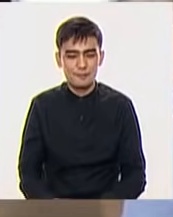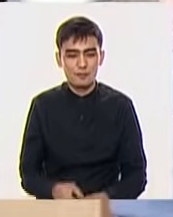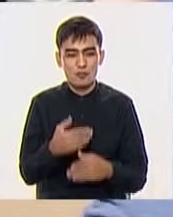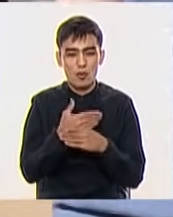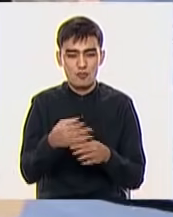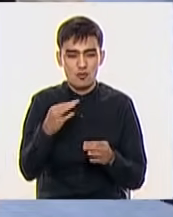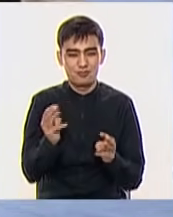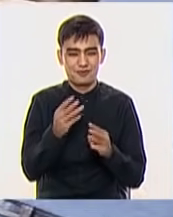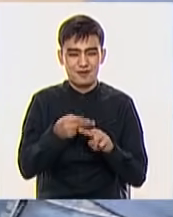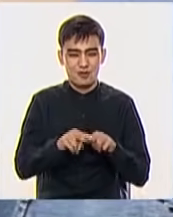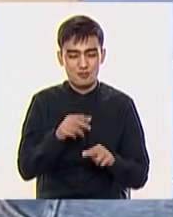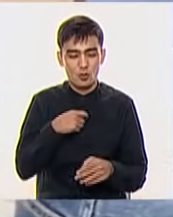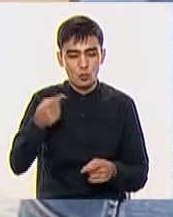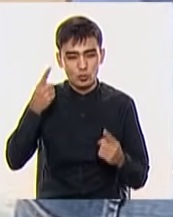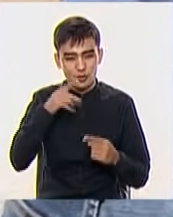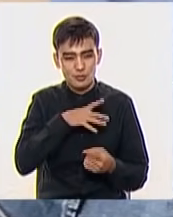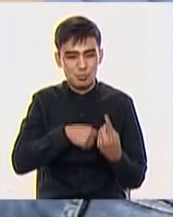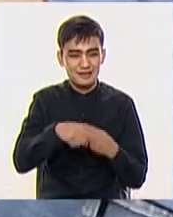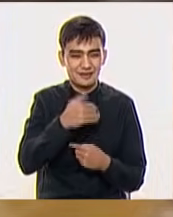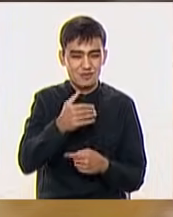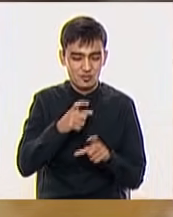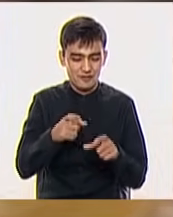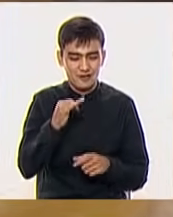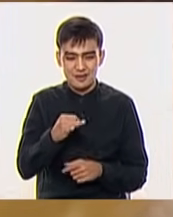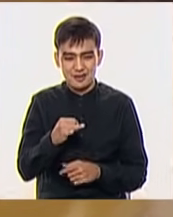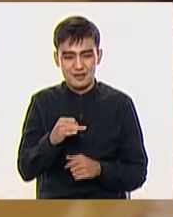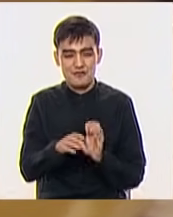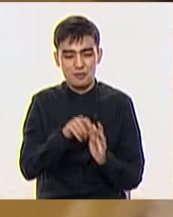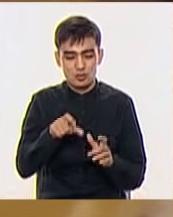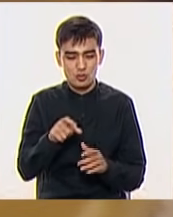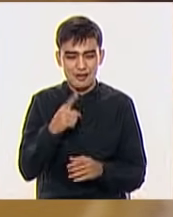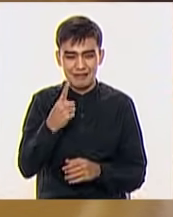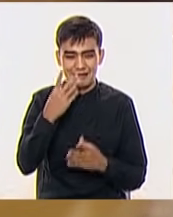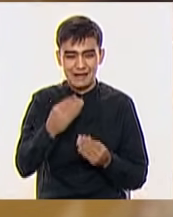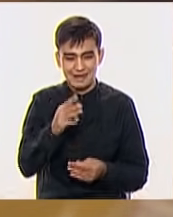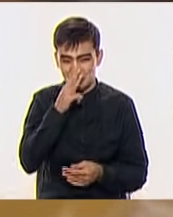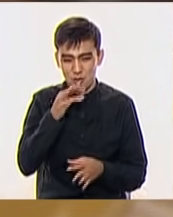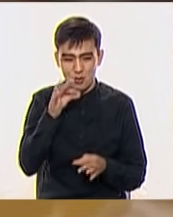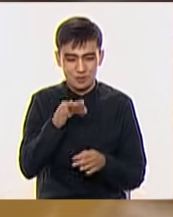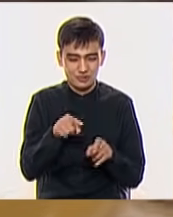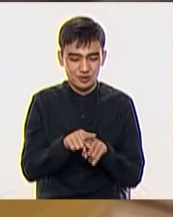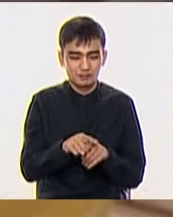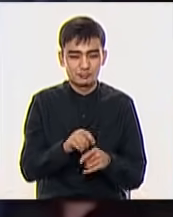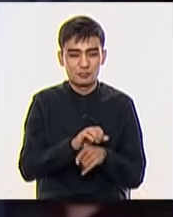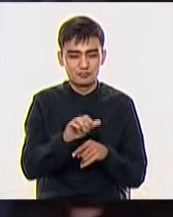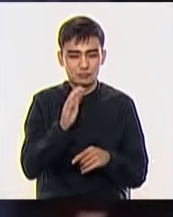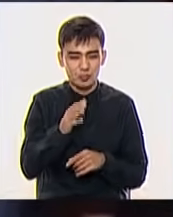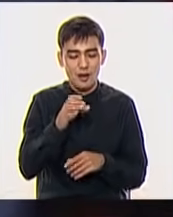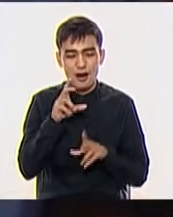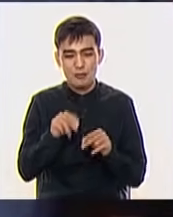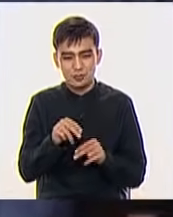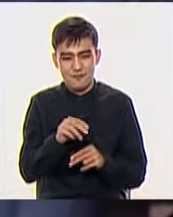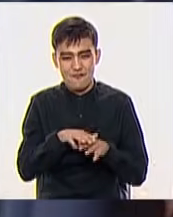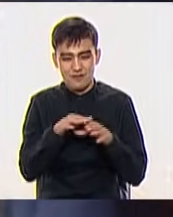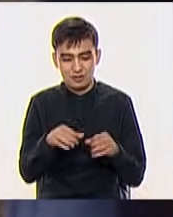погорельцам организовали и представители бизнеса. Депутаты парламента перечислили однодневный заработок. Областные власти обещают